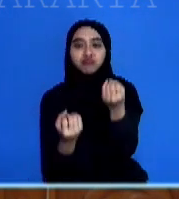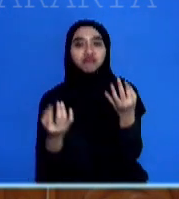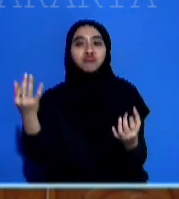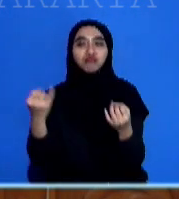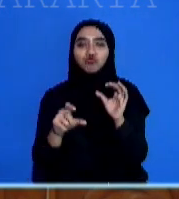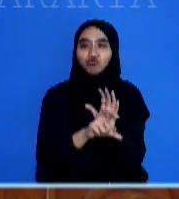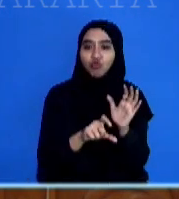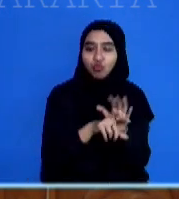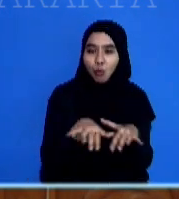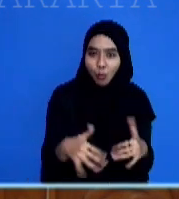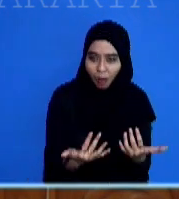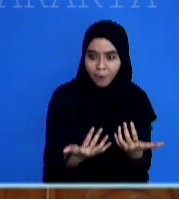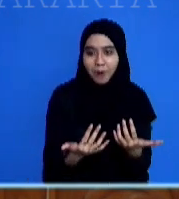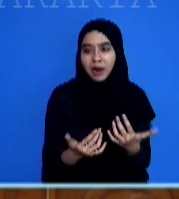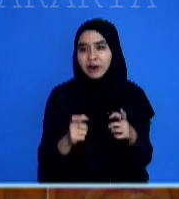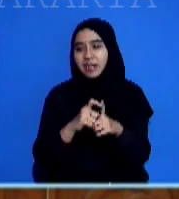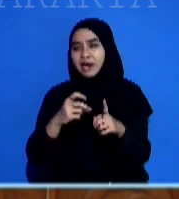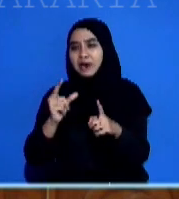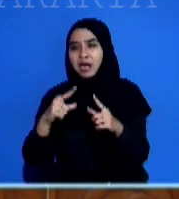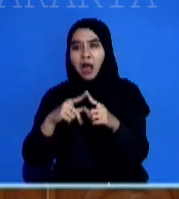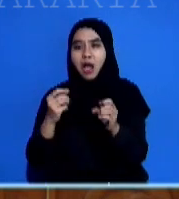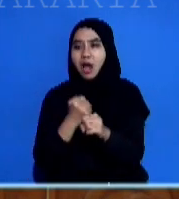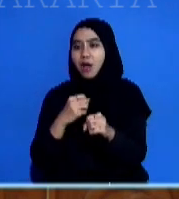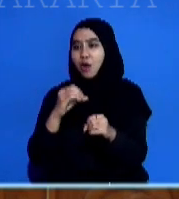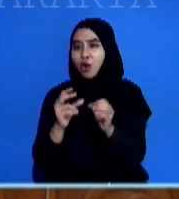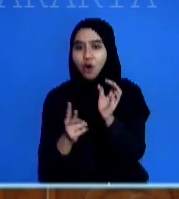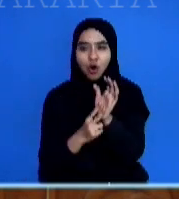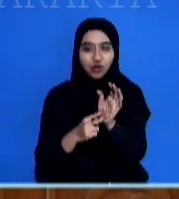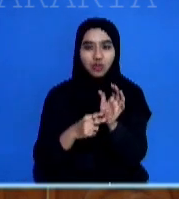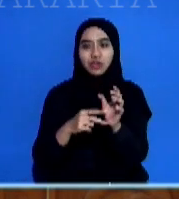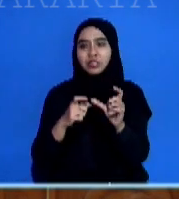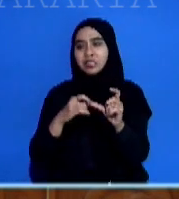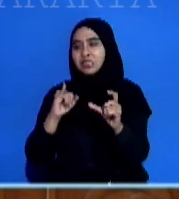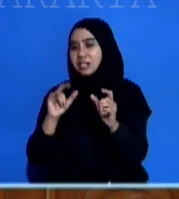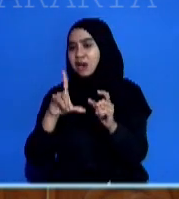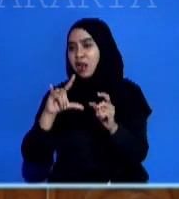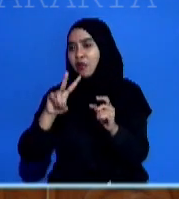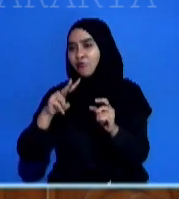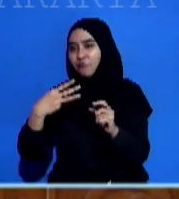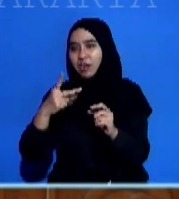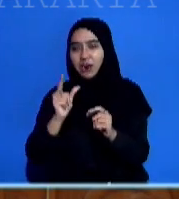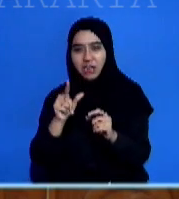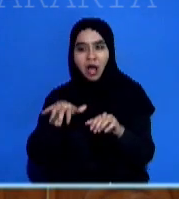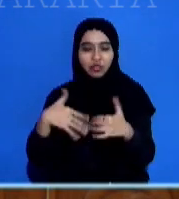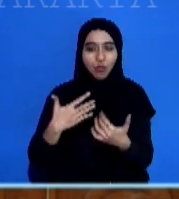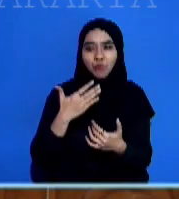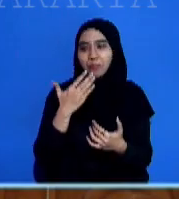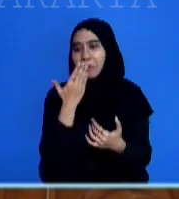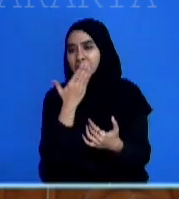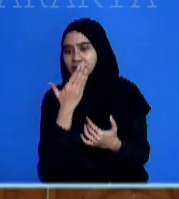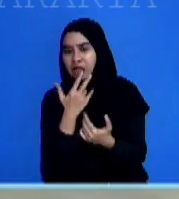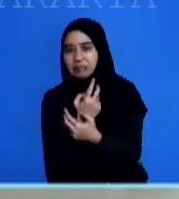jenis alokasia Dragon silver utawi ingkang asring dipun sebat keladi tengkorak silver saking Wono